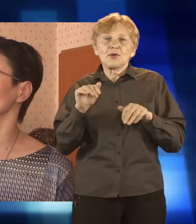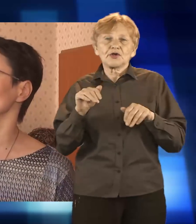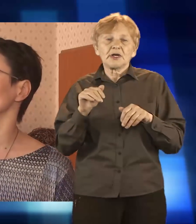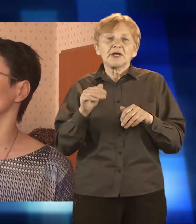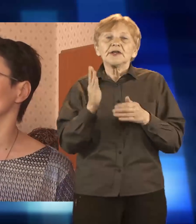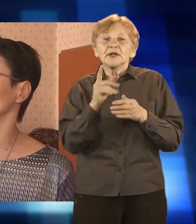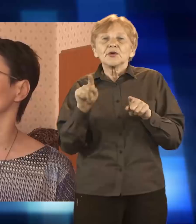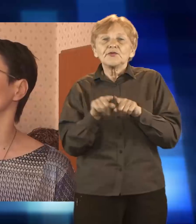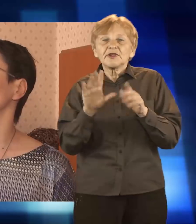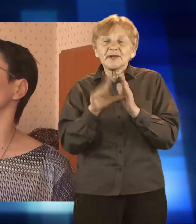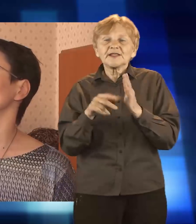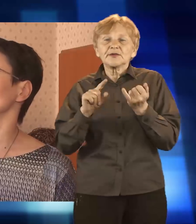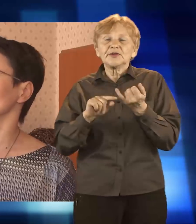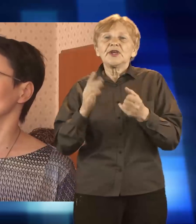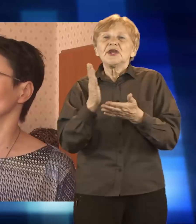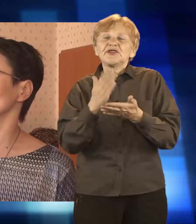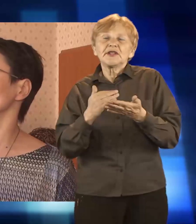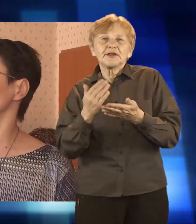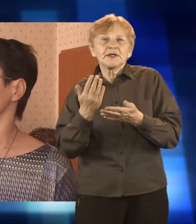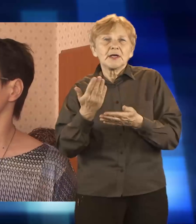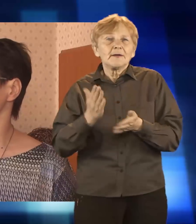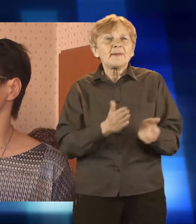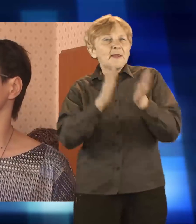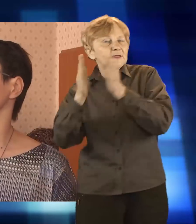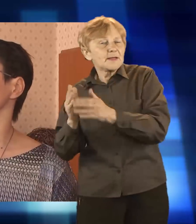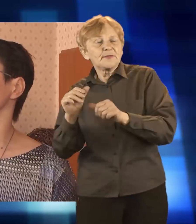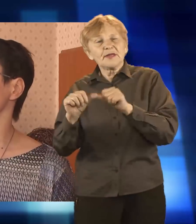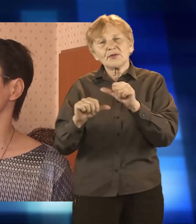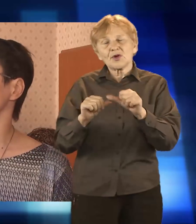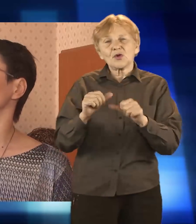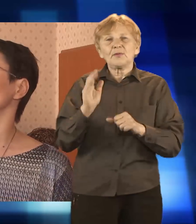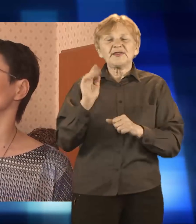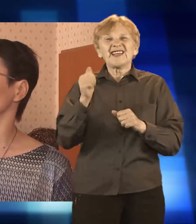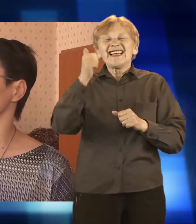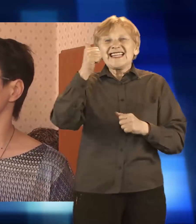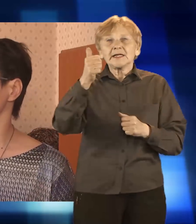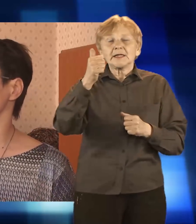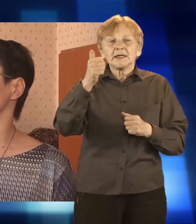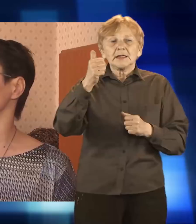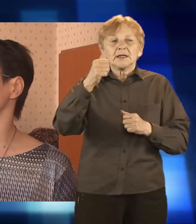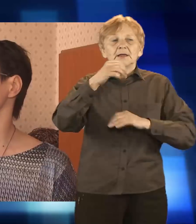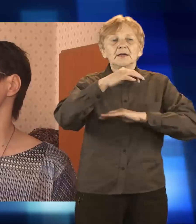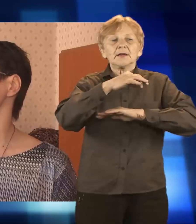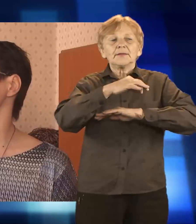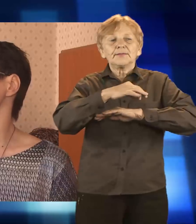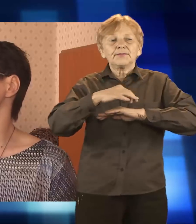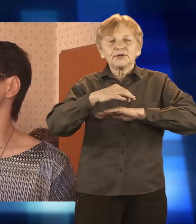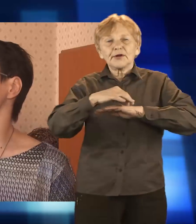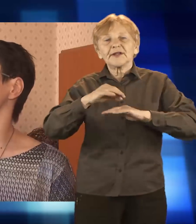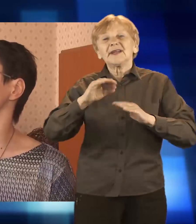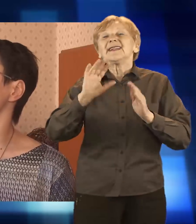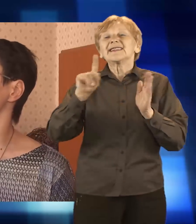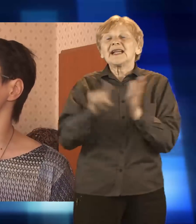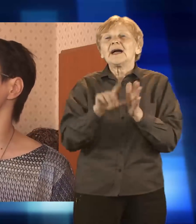bo nie będzie projektów tych dzielnicowych, tych mniejszych, tylko będziemy tworzyć